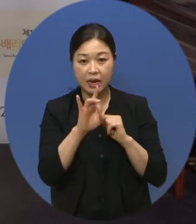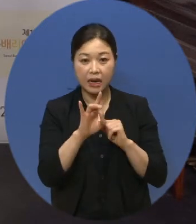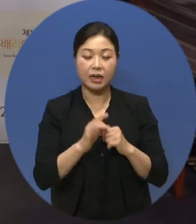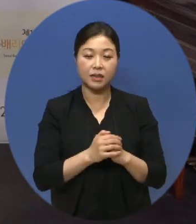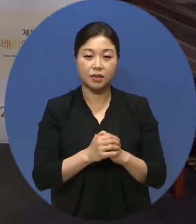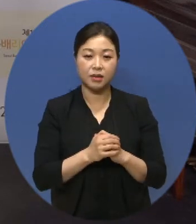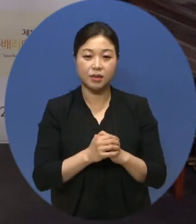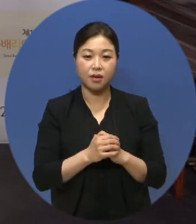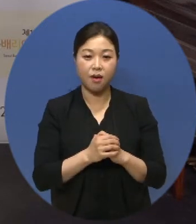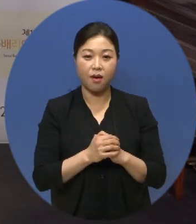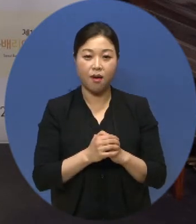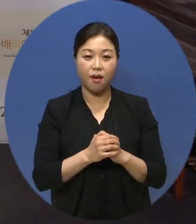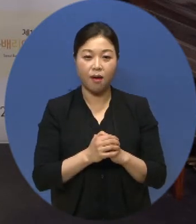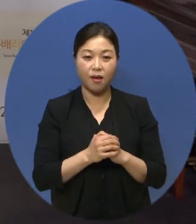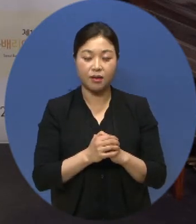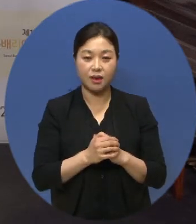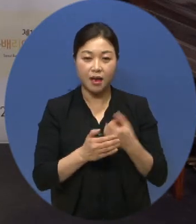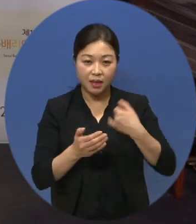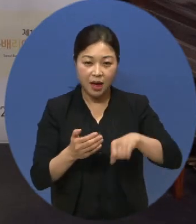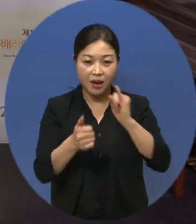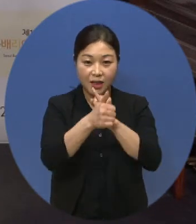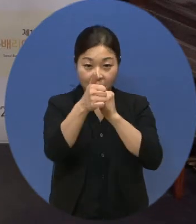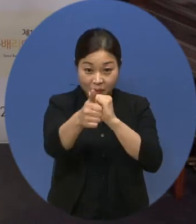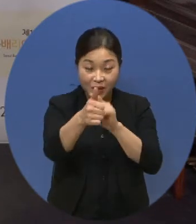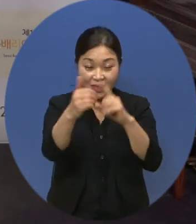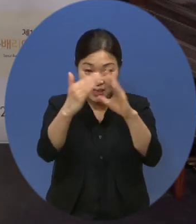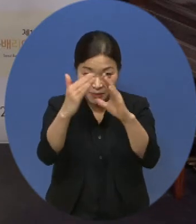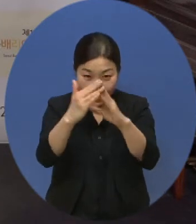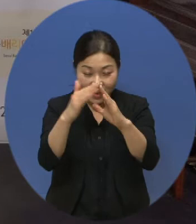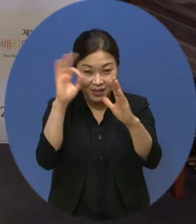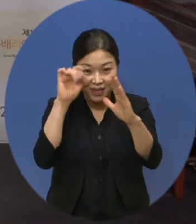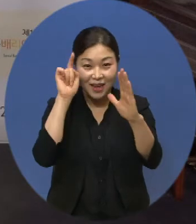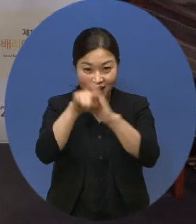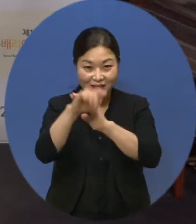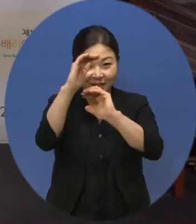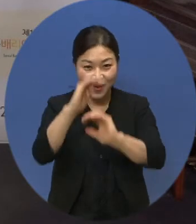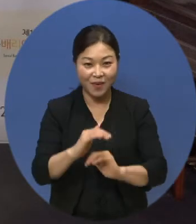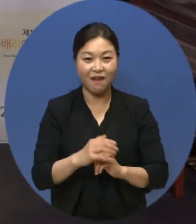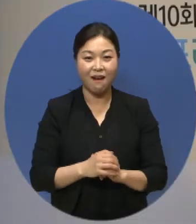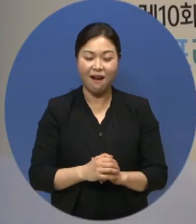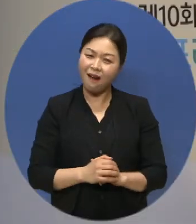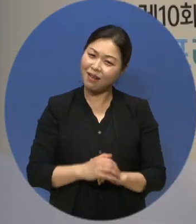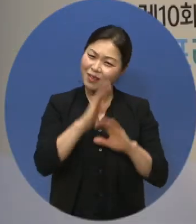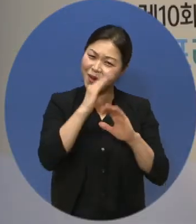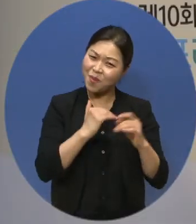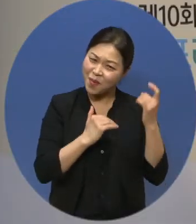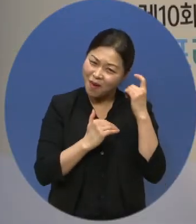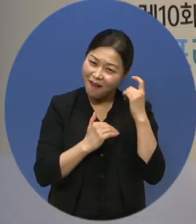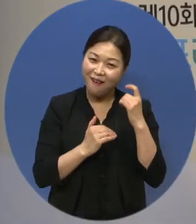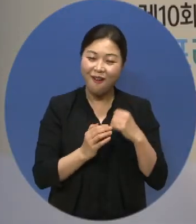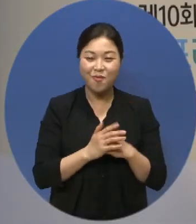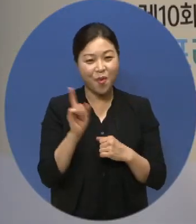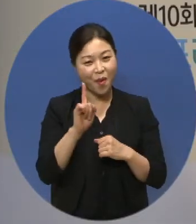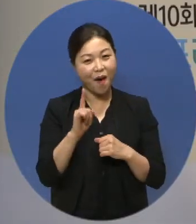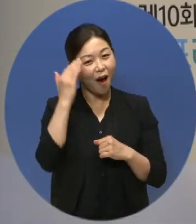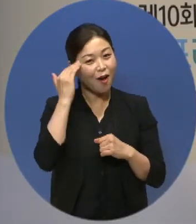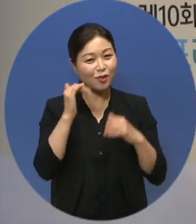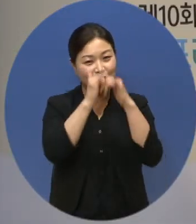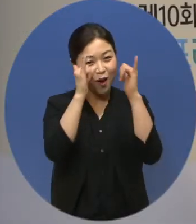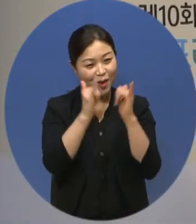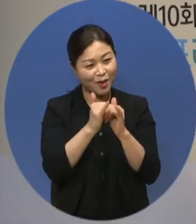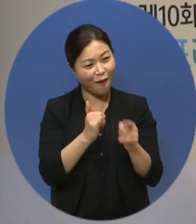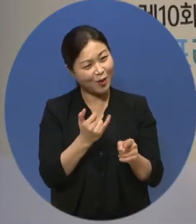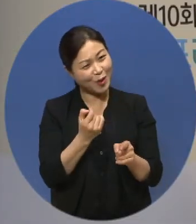사돈댁을 찾아가는 내용입니다. 사실 그 줄거리만 들어도 이거는 우리 사회에서 좀 말이 안 되는